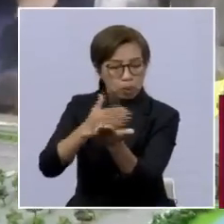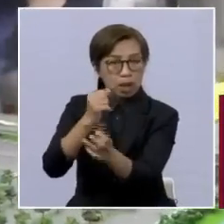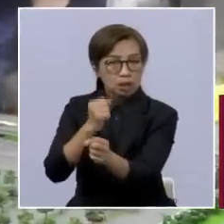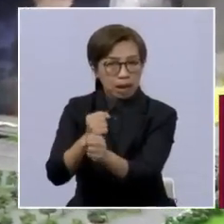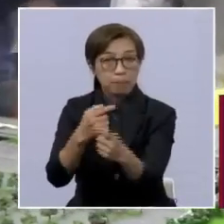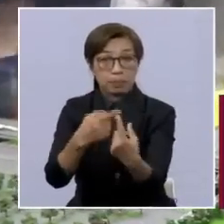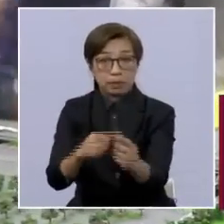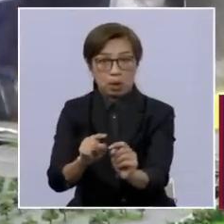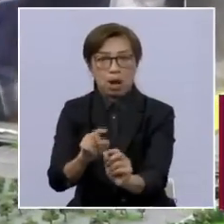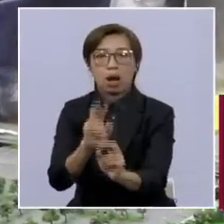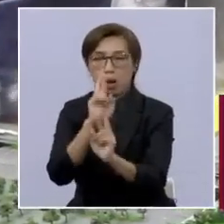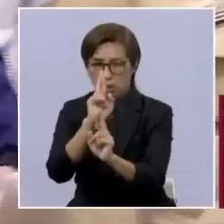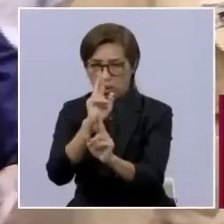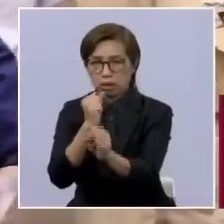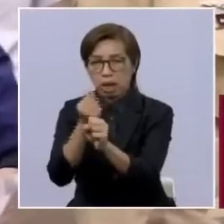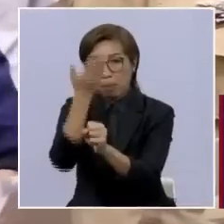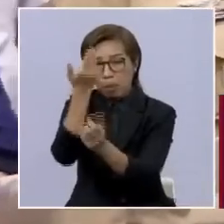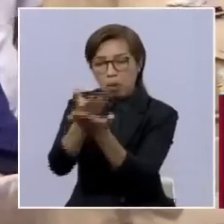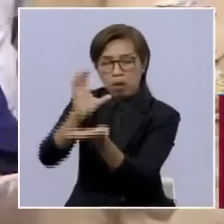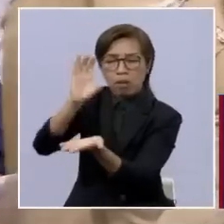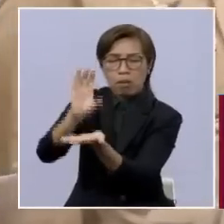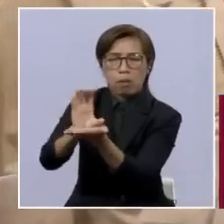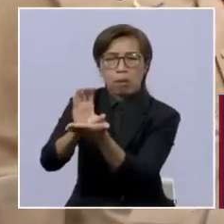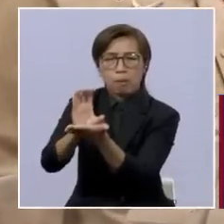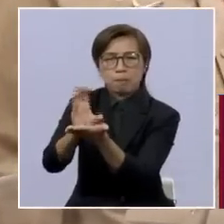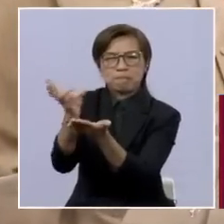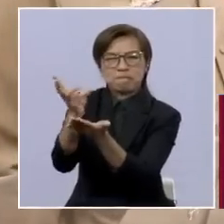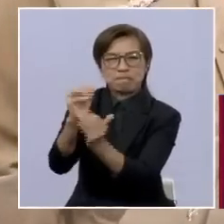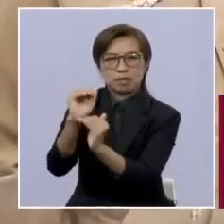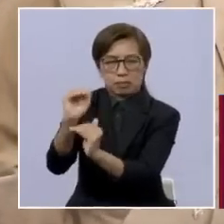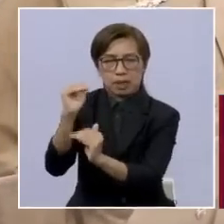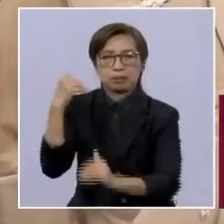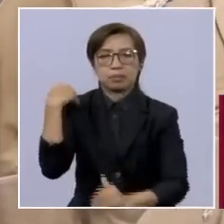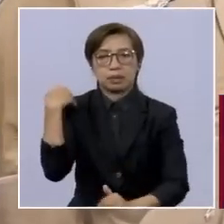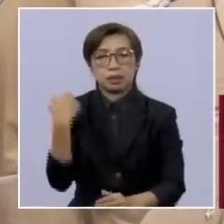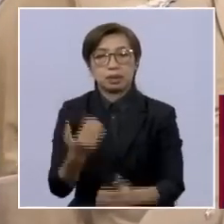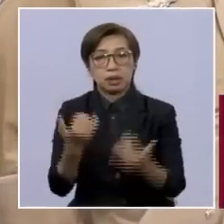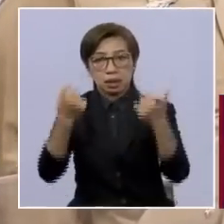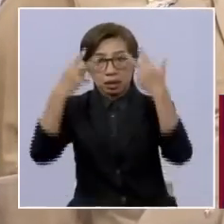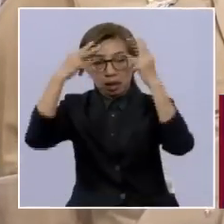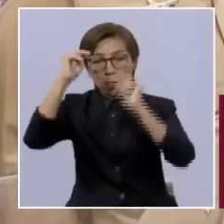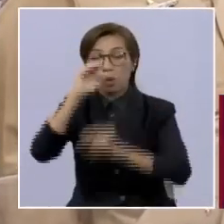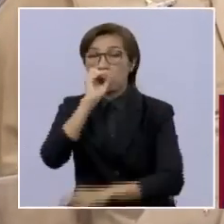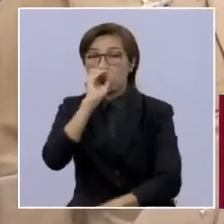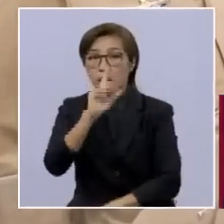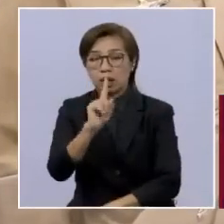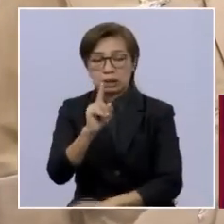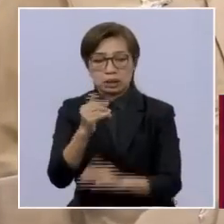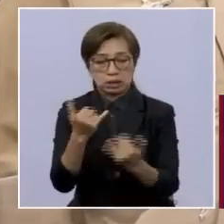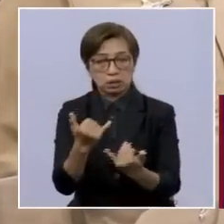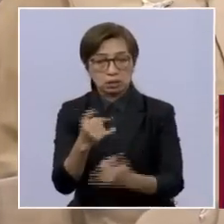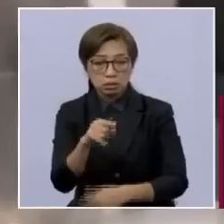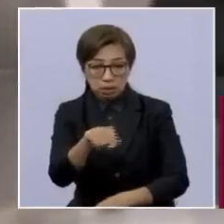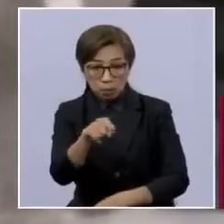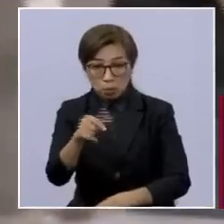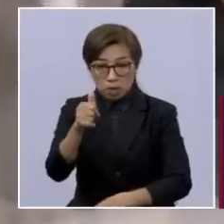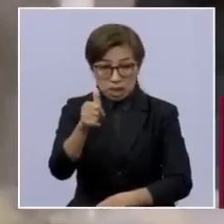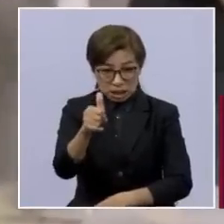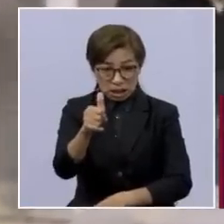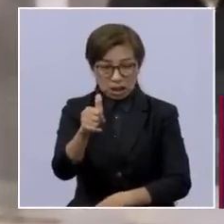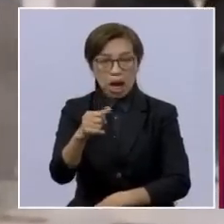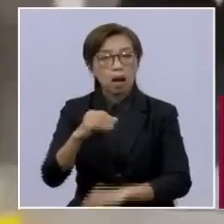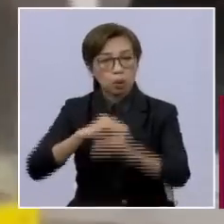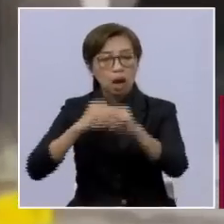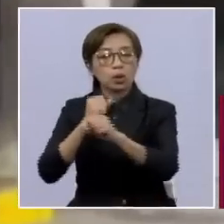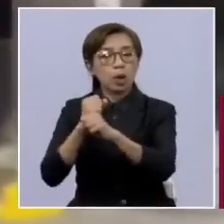างระมัดระวังเพราะว่างบประมาณค่อนข้างจำกัดในช่วงนี้นายกรัฐมนตรียืนยันนะคะว่าอะไรที่ดีก็จะให้ทำต่อ